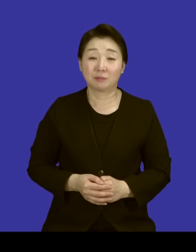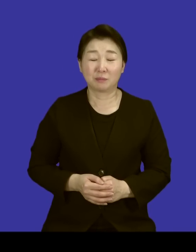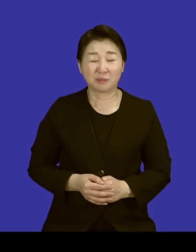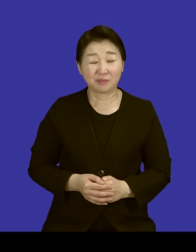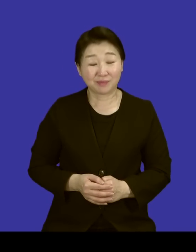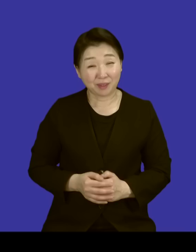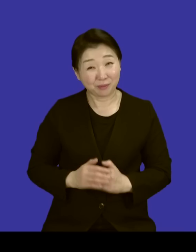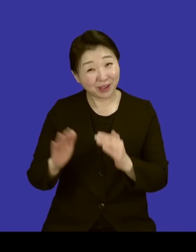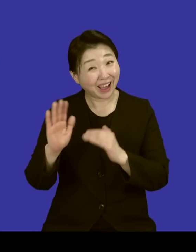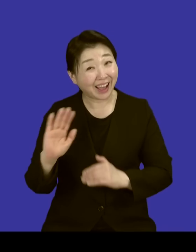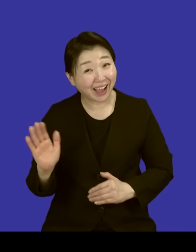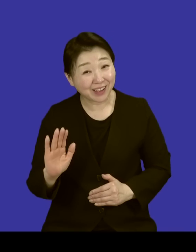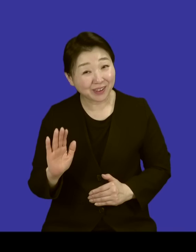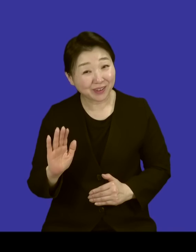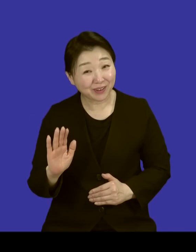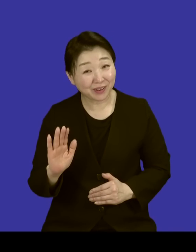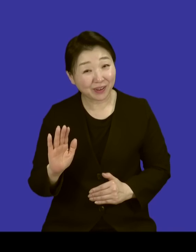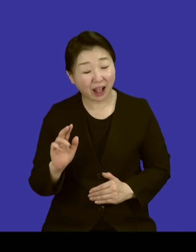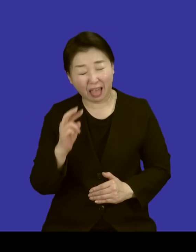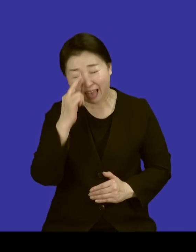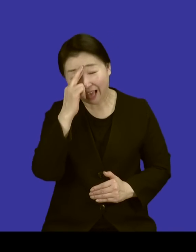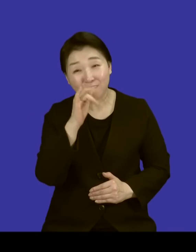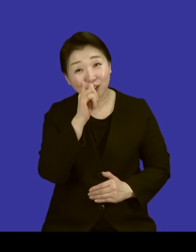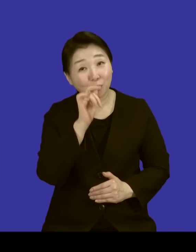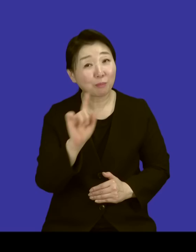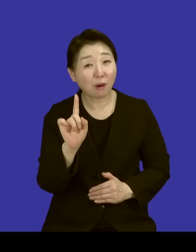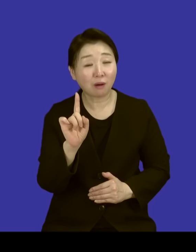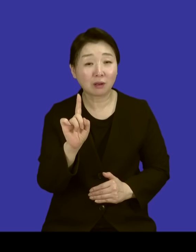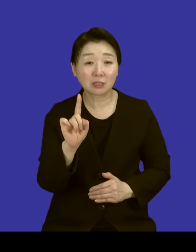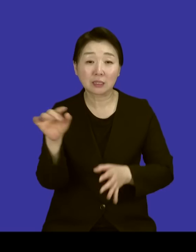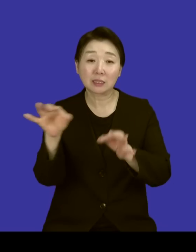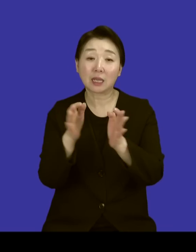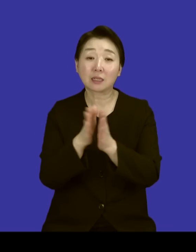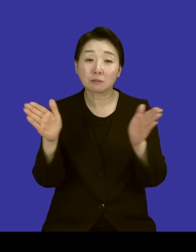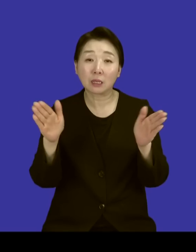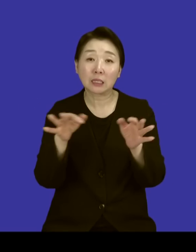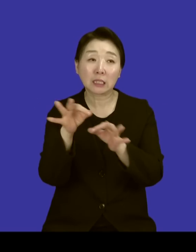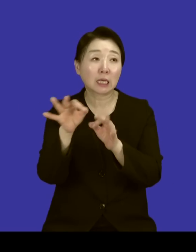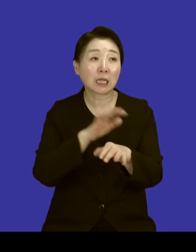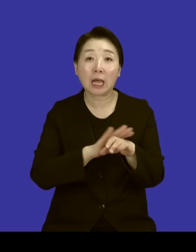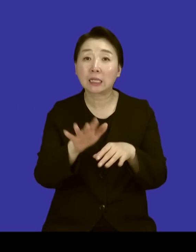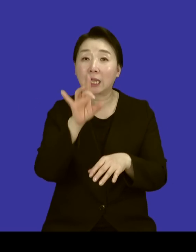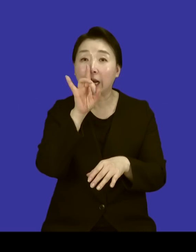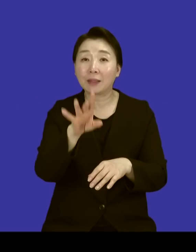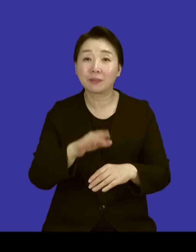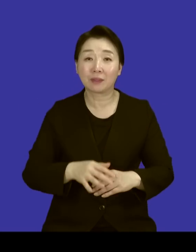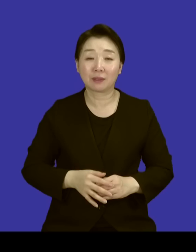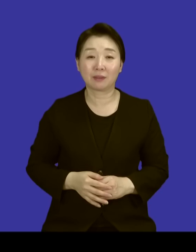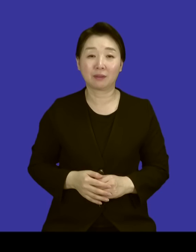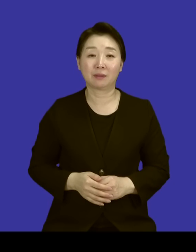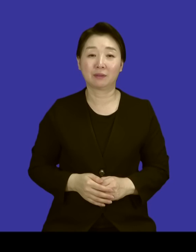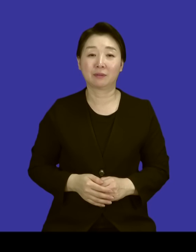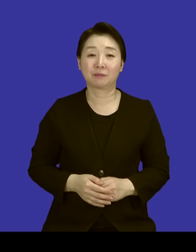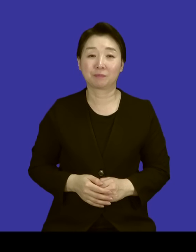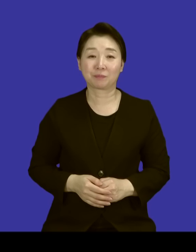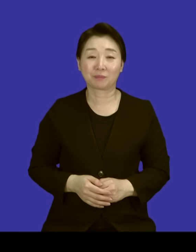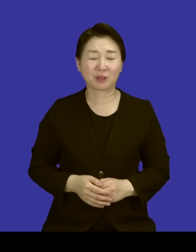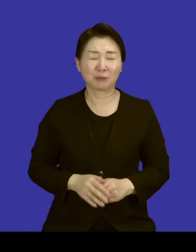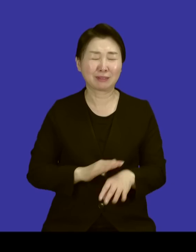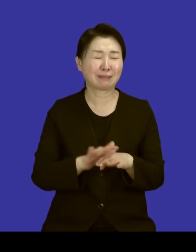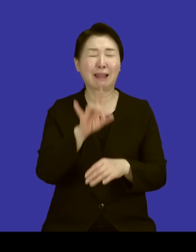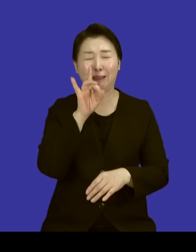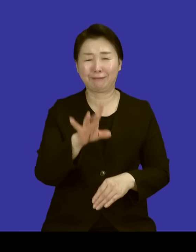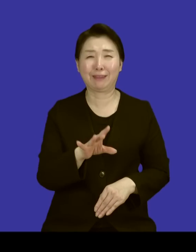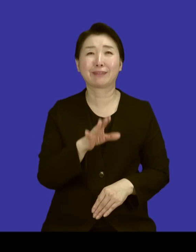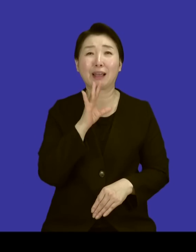않았겠죠. 뭐 지금 보니까 아무 대책 뭐 없이 장사 나오셨는데 시작했는데요. 정말 장사가 안 되더라고요. 될 리가 없죠, 네. 목사님. 얘기만 네. 들어도 될 리가 일단